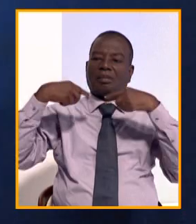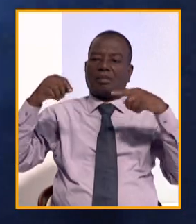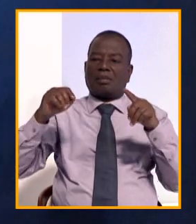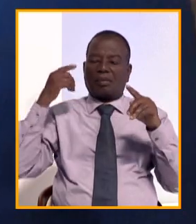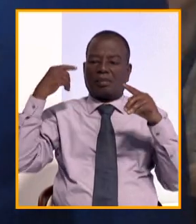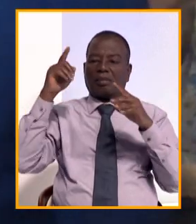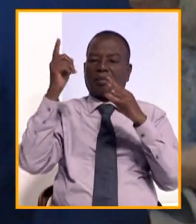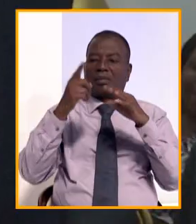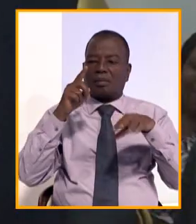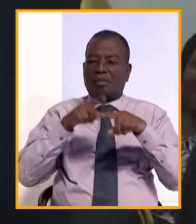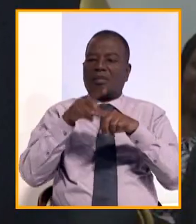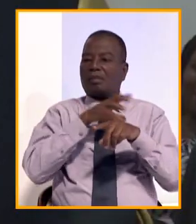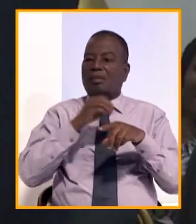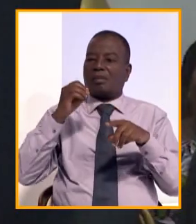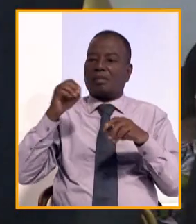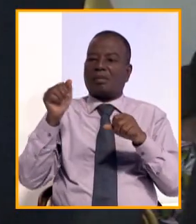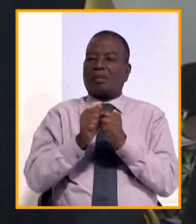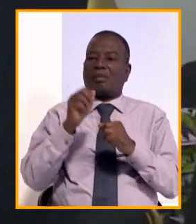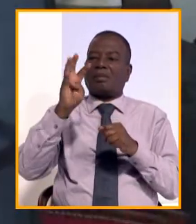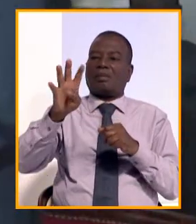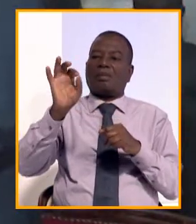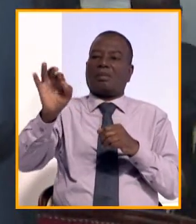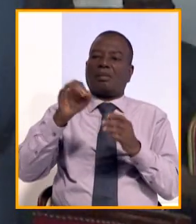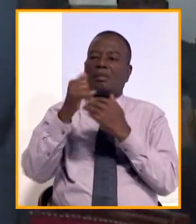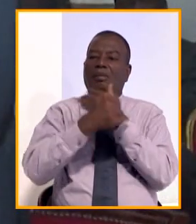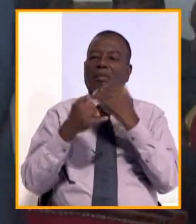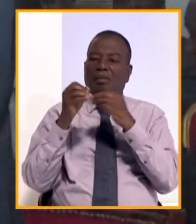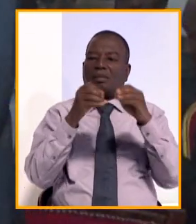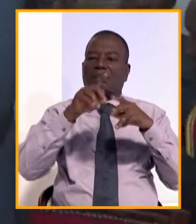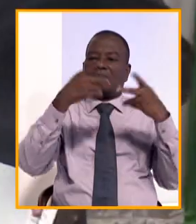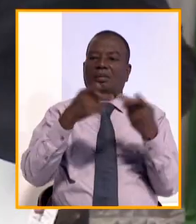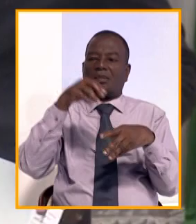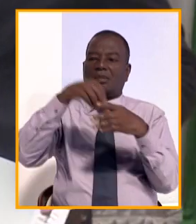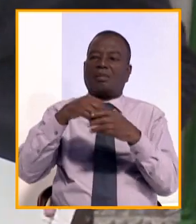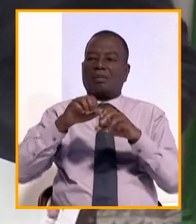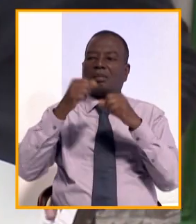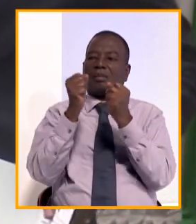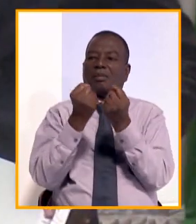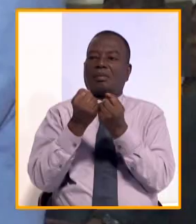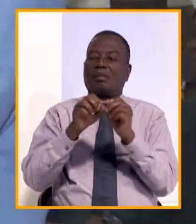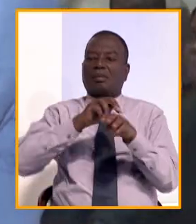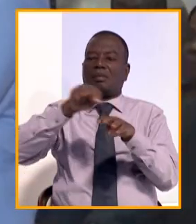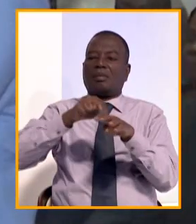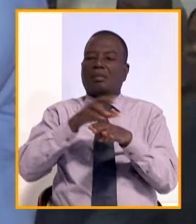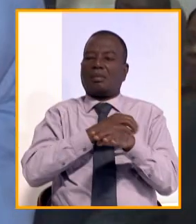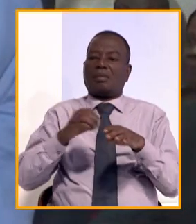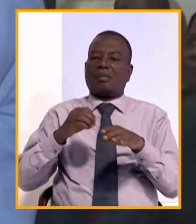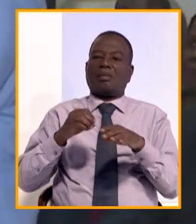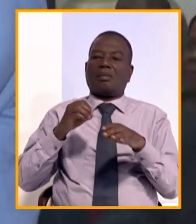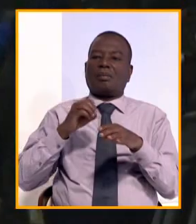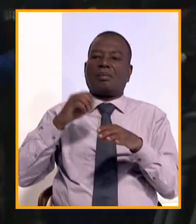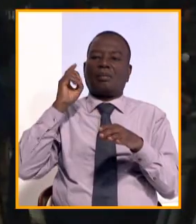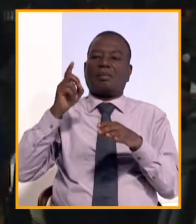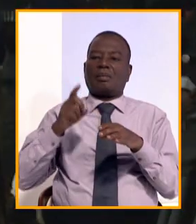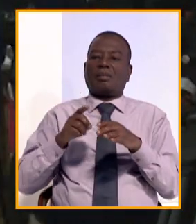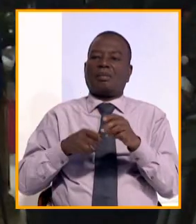pari, des groupes d'amitié parlementaire avec 49 pays sont mis en place au sein de l'Assemblée nationale en juillet 2022. La diplomatie parlementaire nous permet